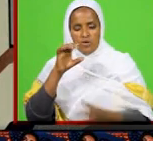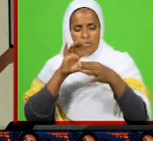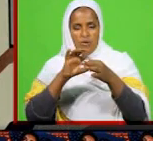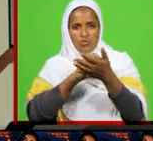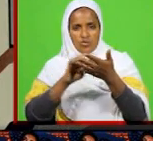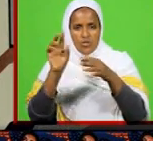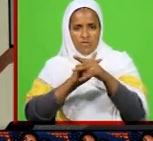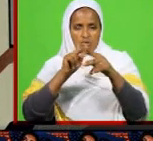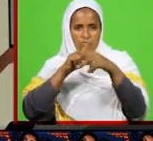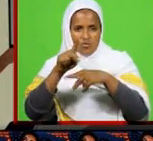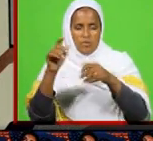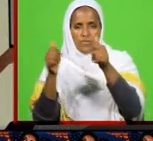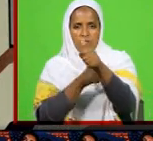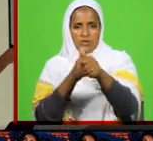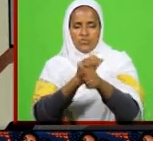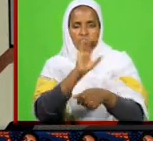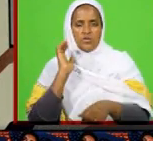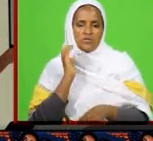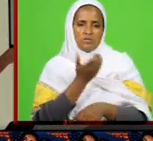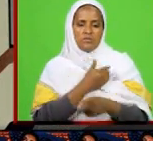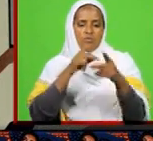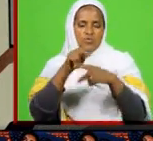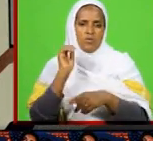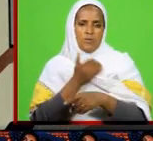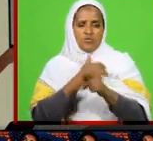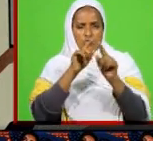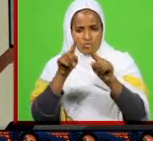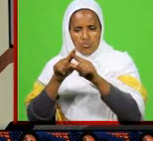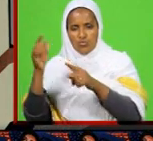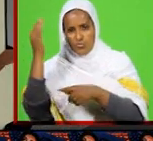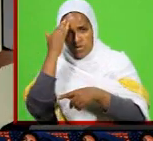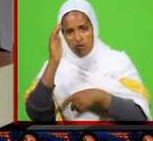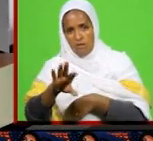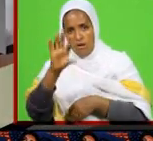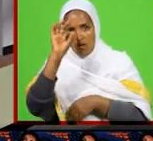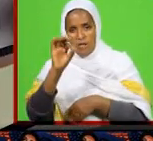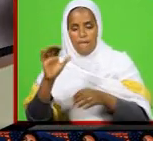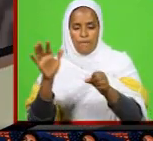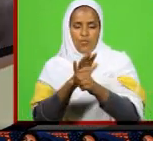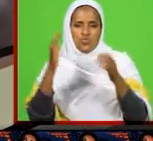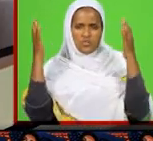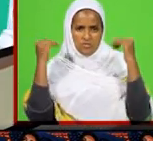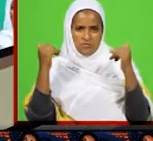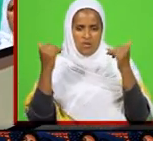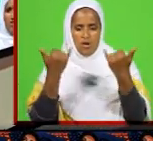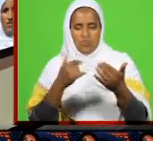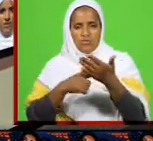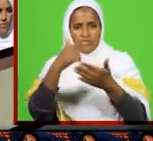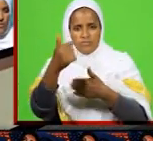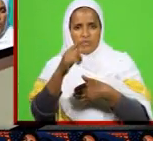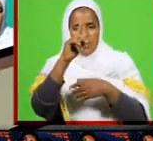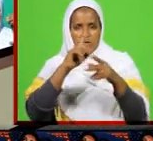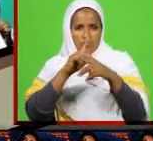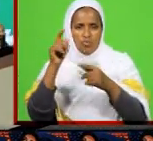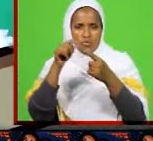ውድ የማህበረ ቅዱሳን የቴሌቪዥን መርሃ ግብር ተከታታዮቻችን ከፕሮግራማችን ልዩ ልዩ እውቀት እንዳገኛችሁ ባለሙሉ ተስፋ ነን። አሁን